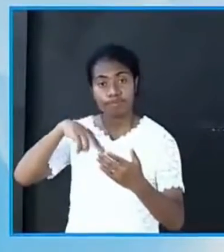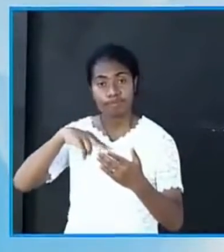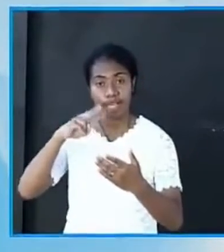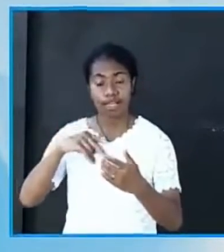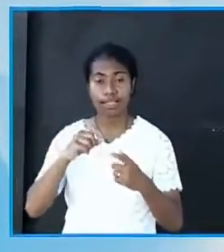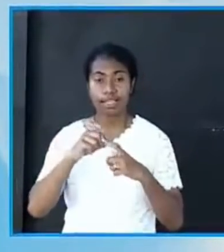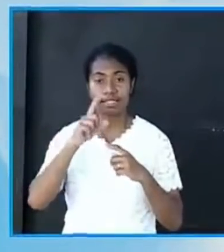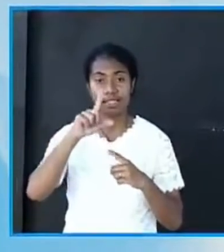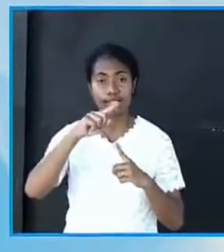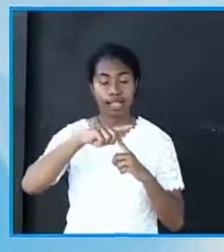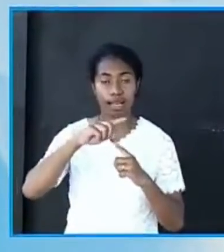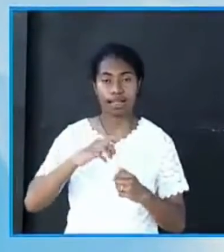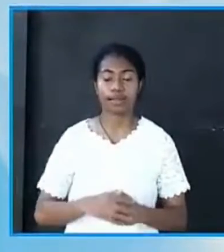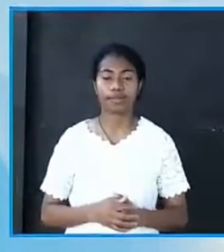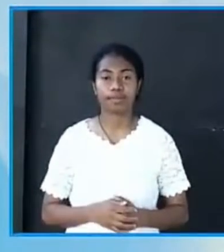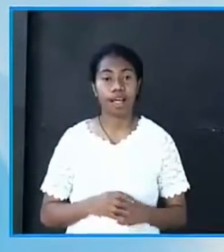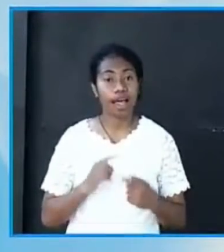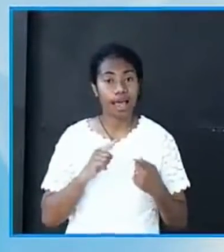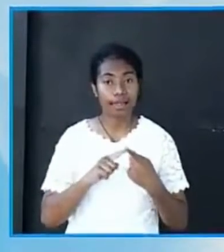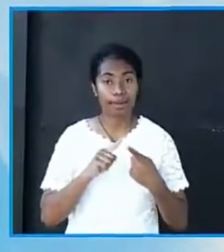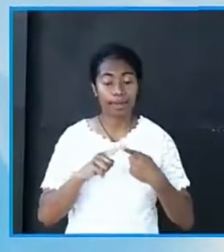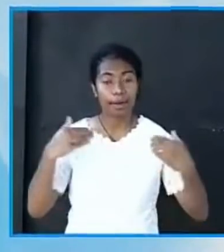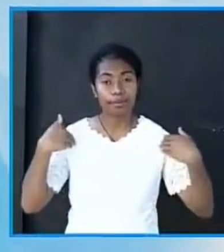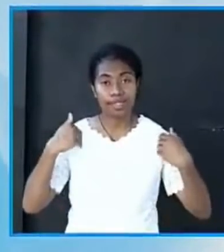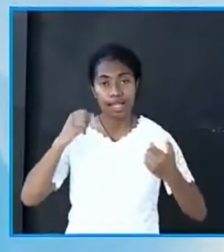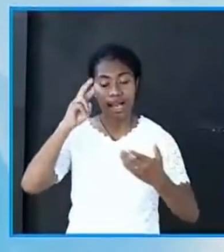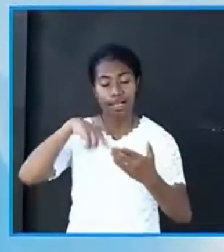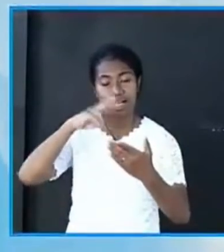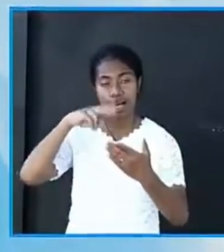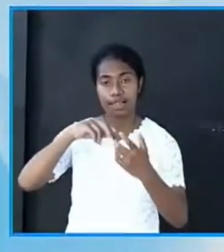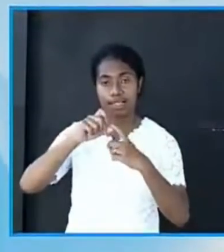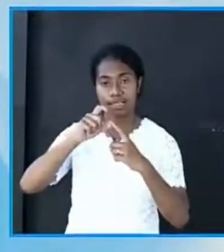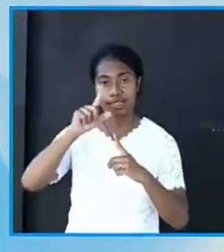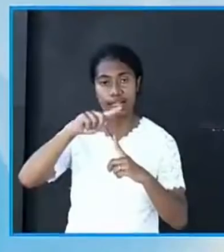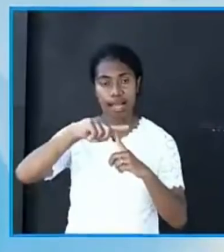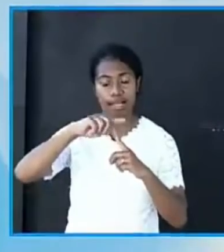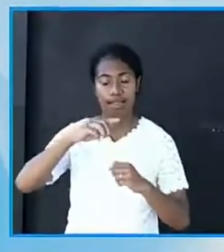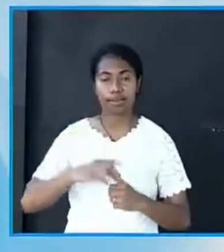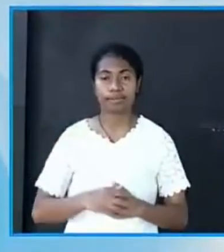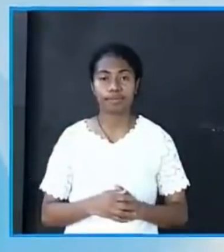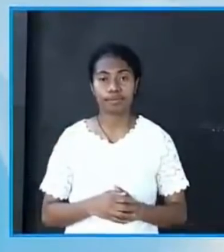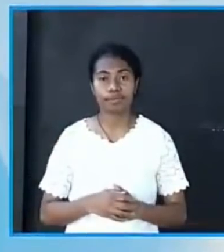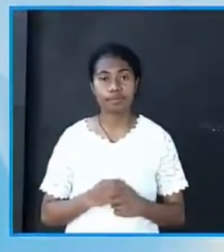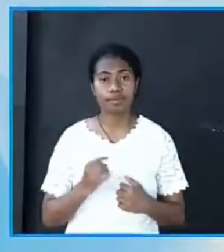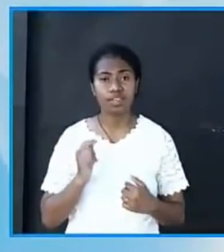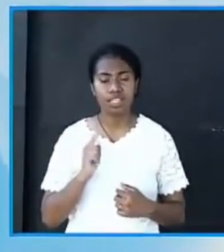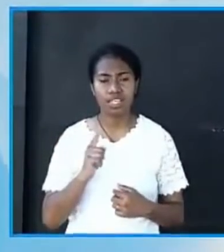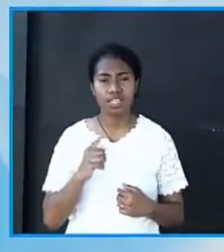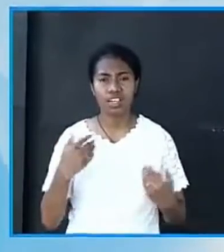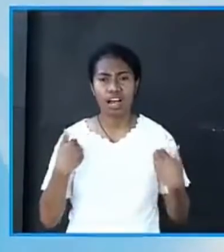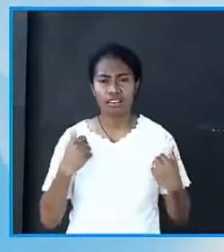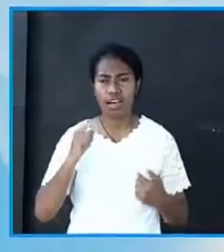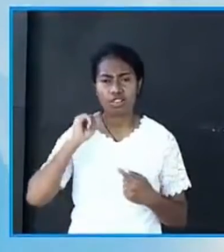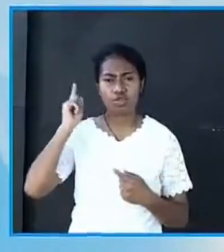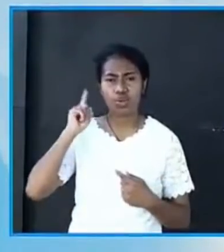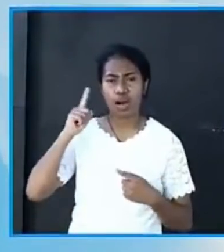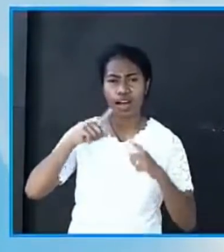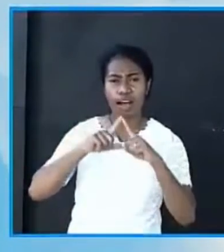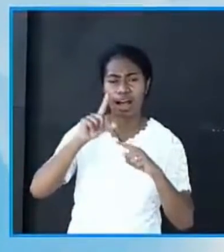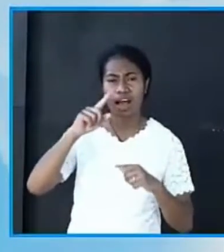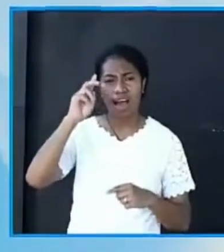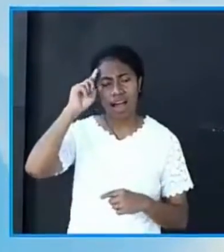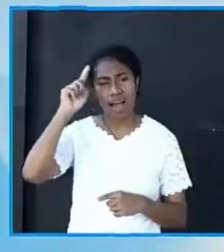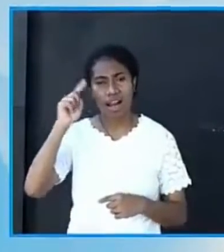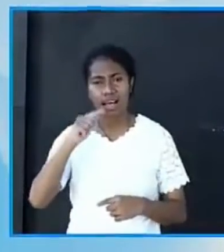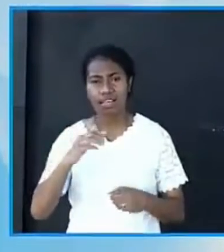lalu duduk di atas takhta dan berpidato kepada mereka rakyatnya bersorak membalas ini suara Allah dan bukan